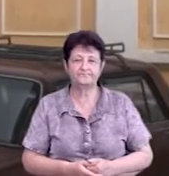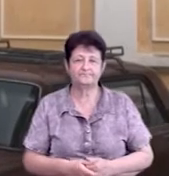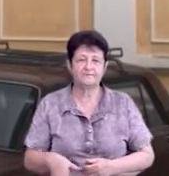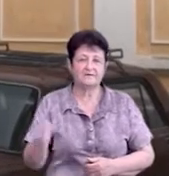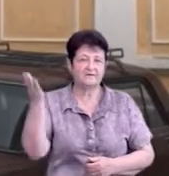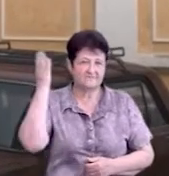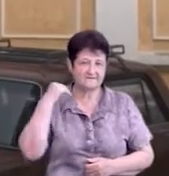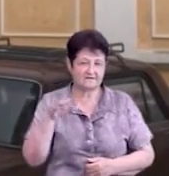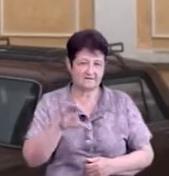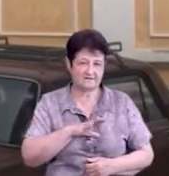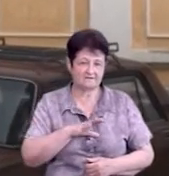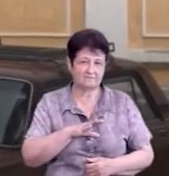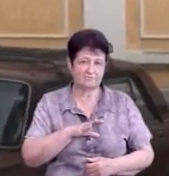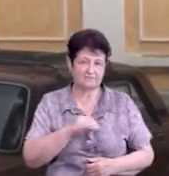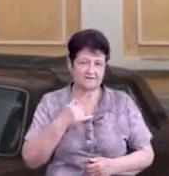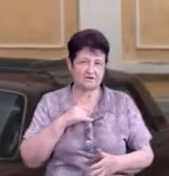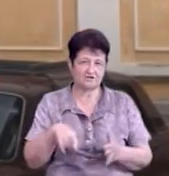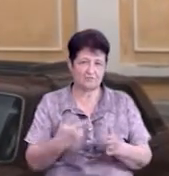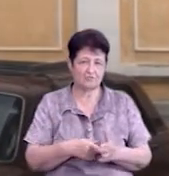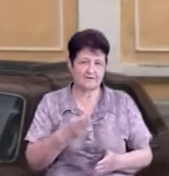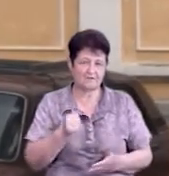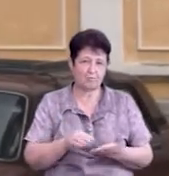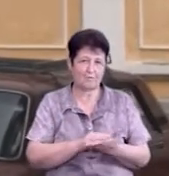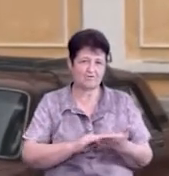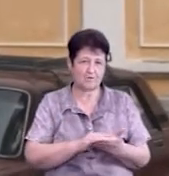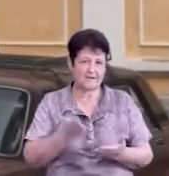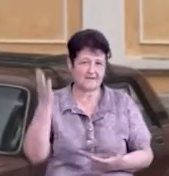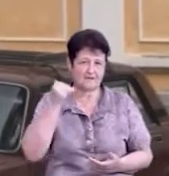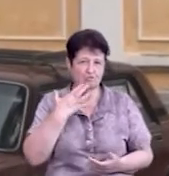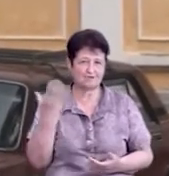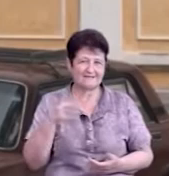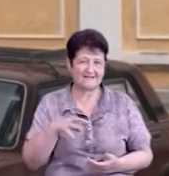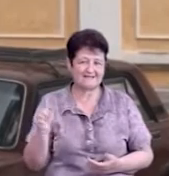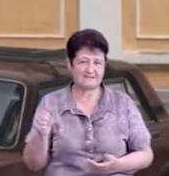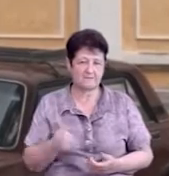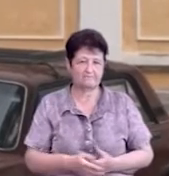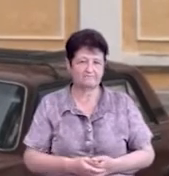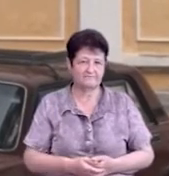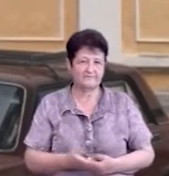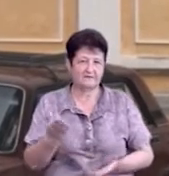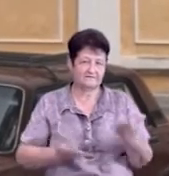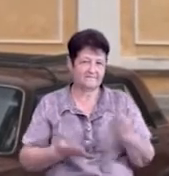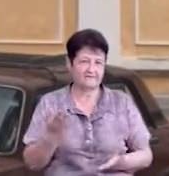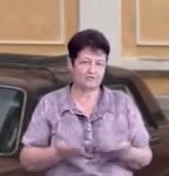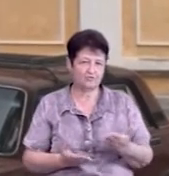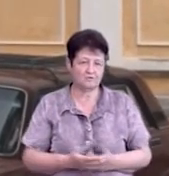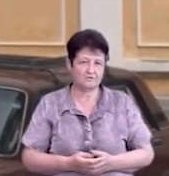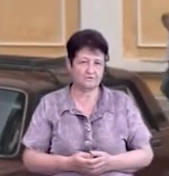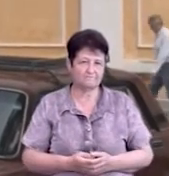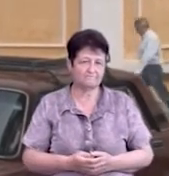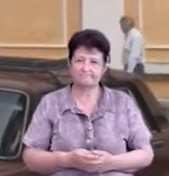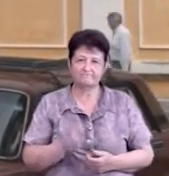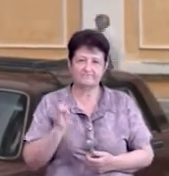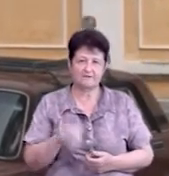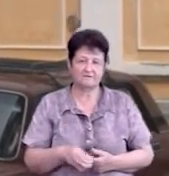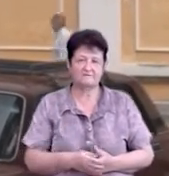мабуть, коли-то був нашого міста, але це повторення соціалізму нашого якогось. Ні, мабуть,